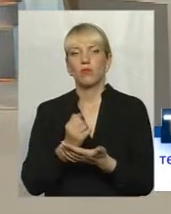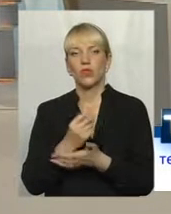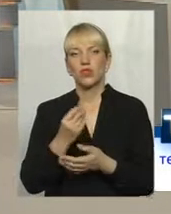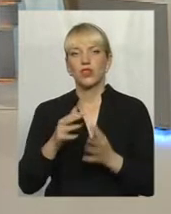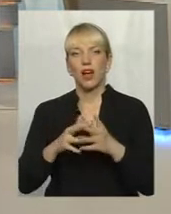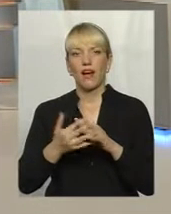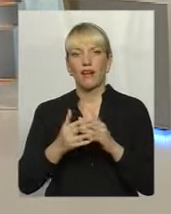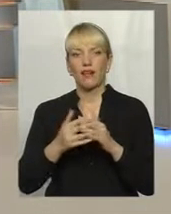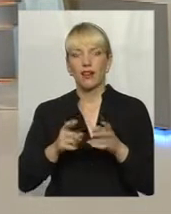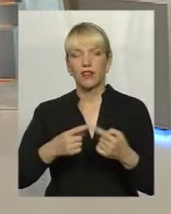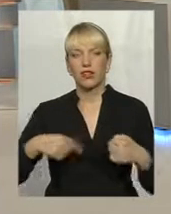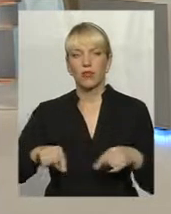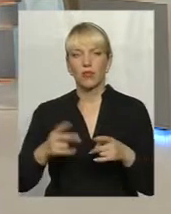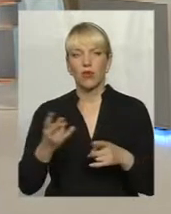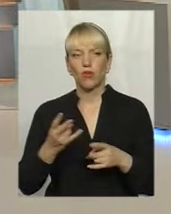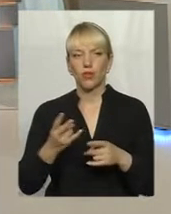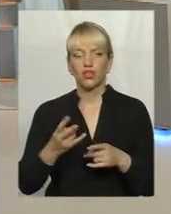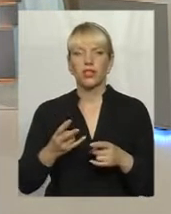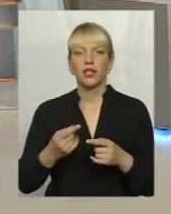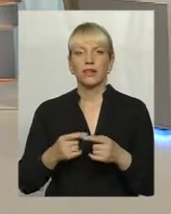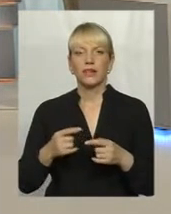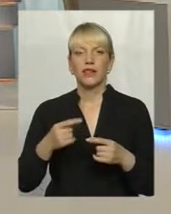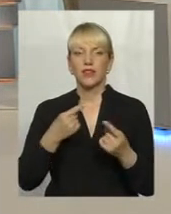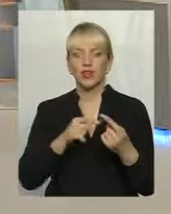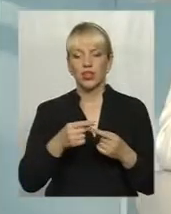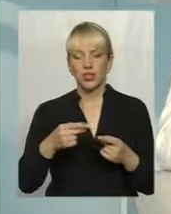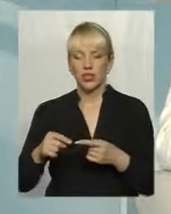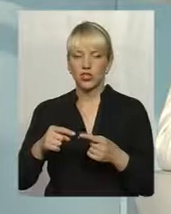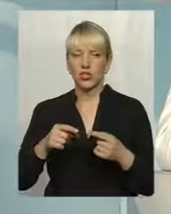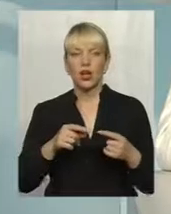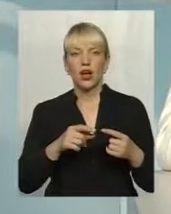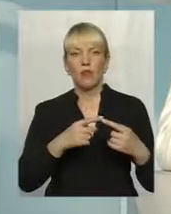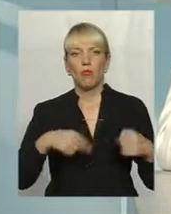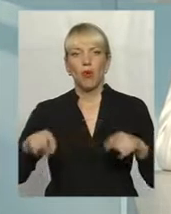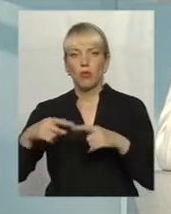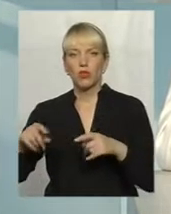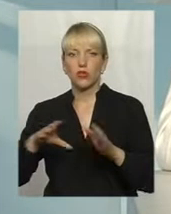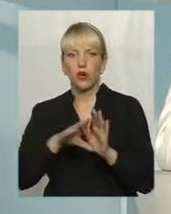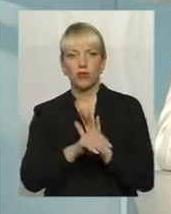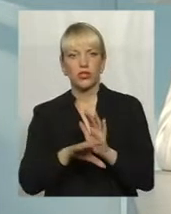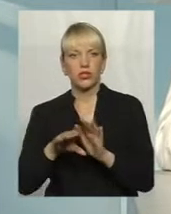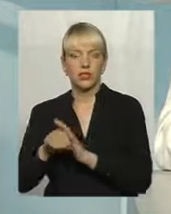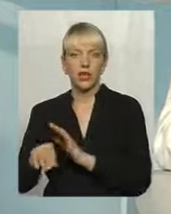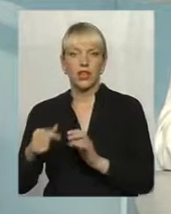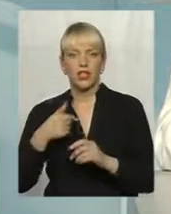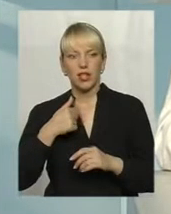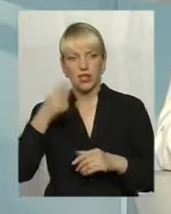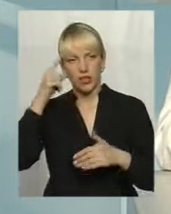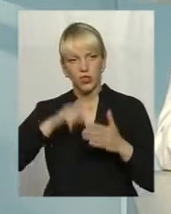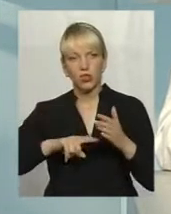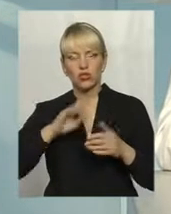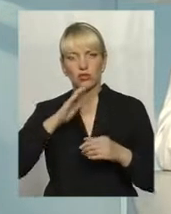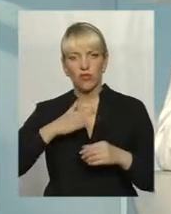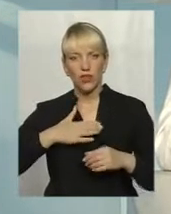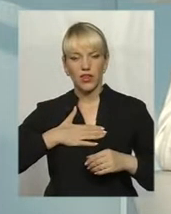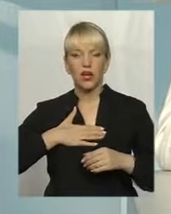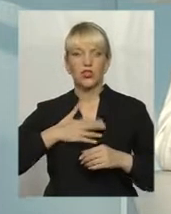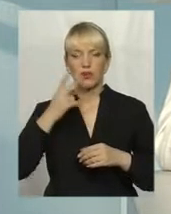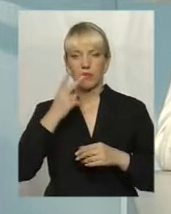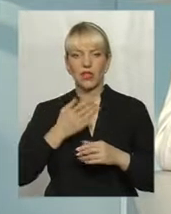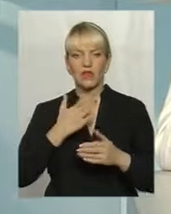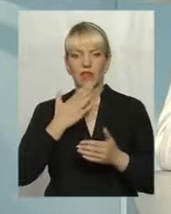ми повинні реінвестувати усі інші промисловості, які в нас є. І я дуже надіюся, що в нашому баченні, в нашій стратегії, яку